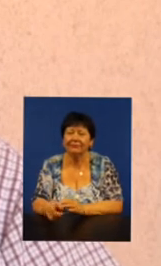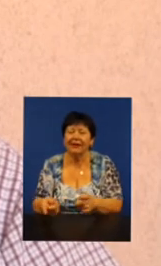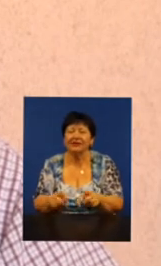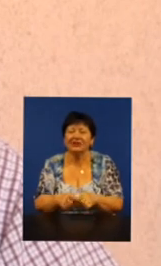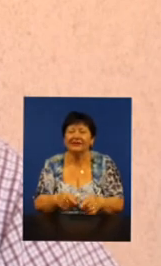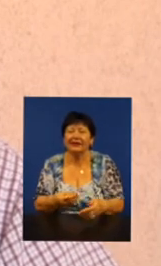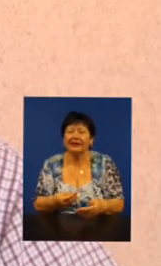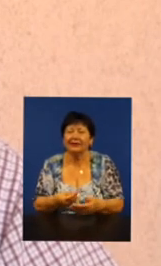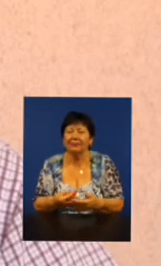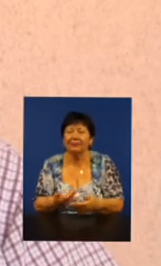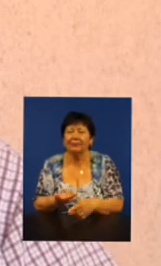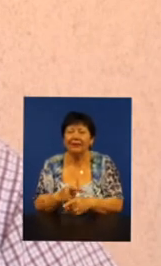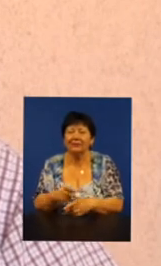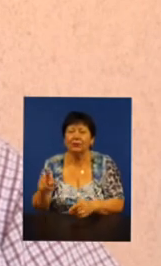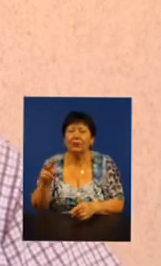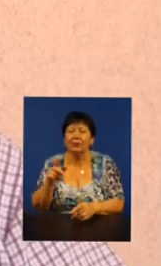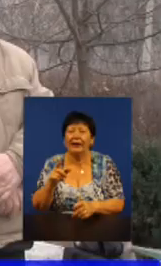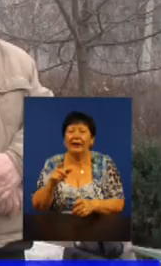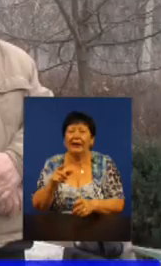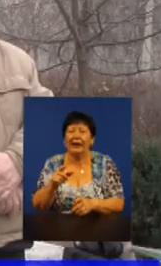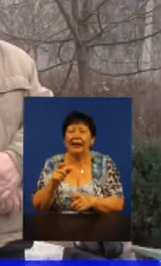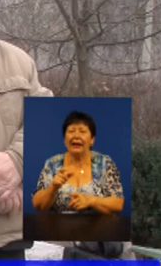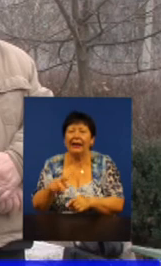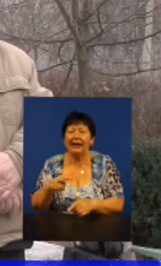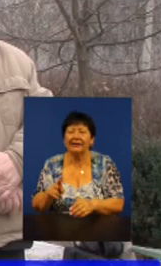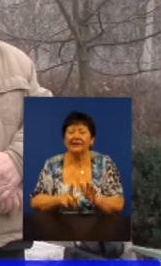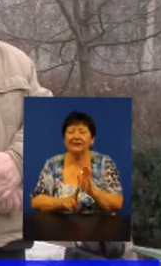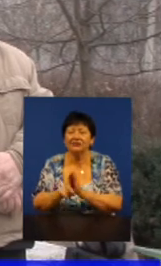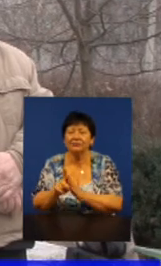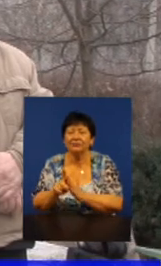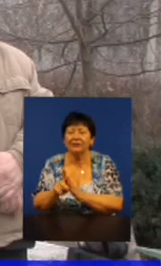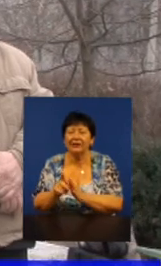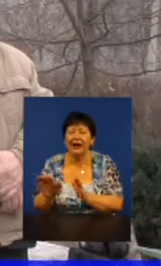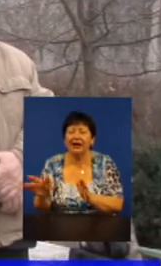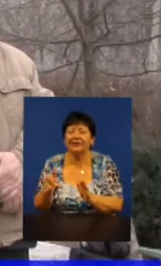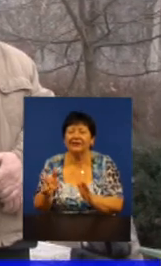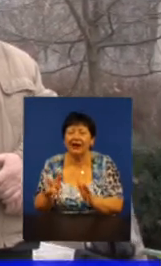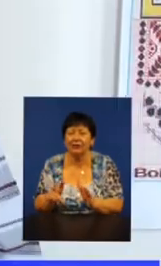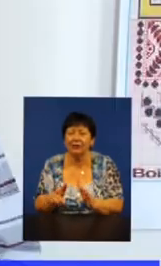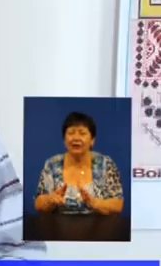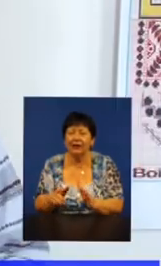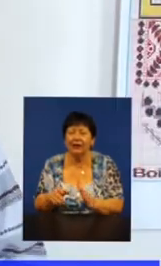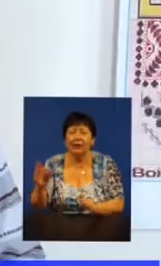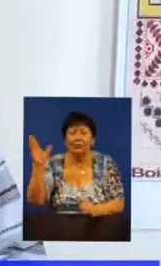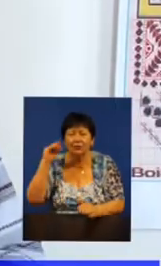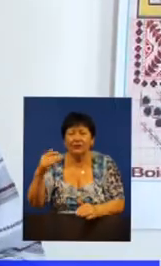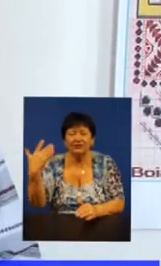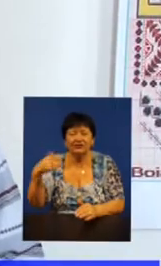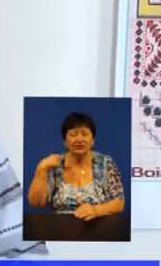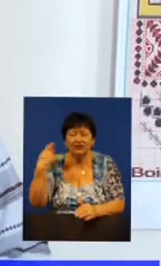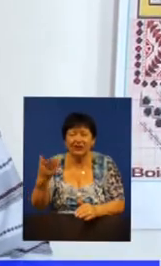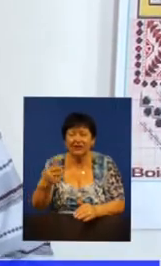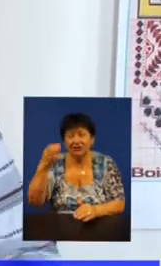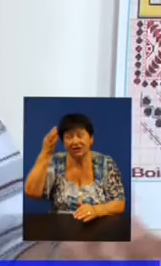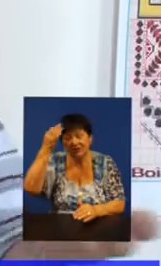această dragoste a mea pentru litere. Și a început activitatea la ziarul regional Zorile Moldovei acum 50 de ani. Își